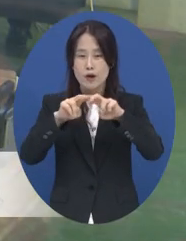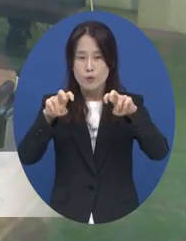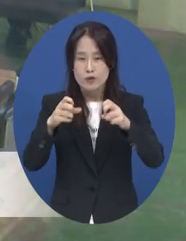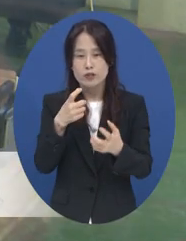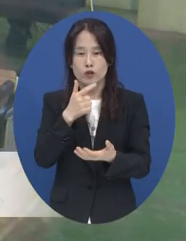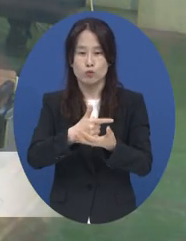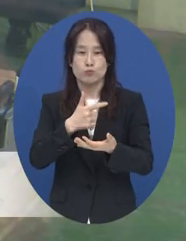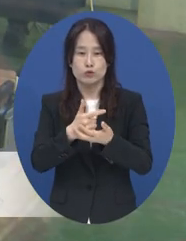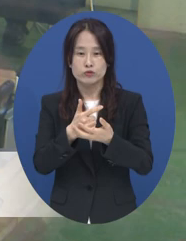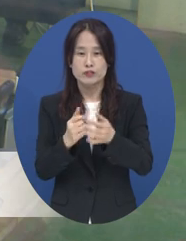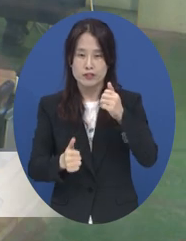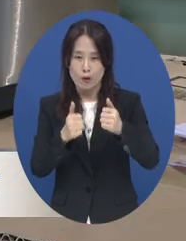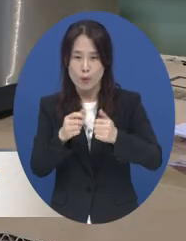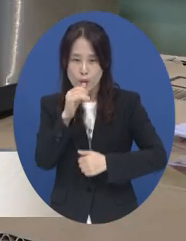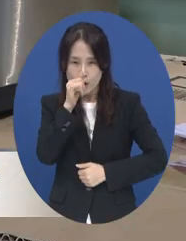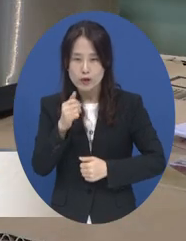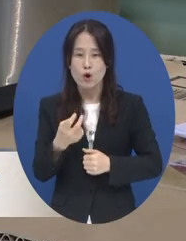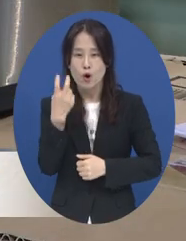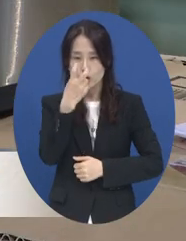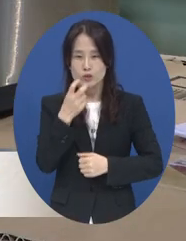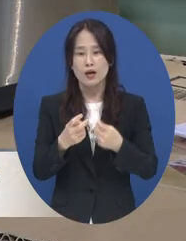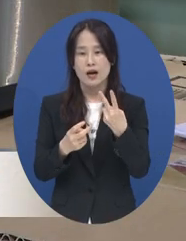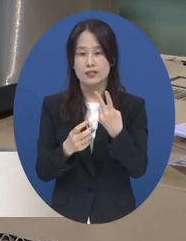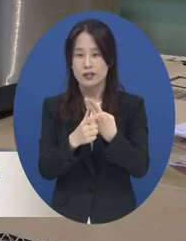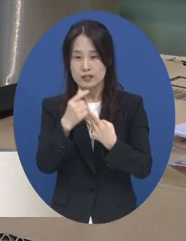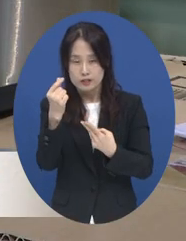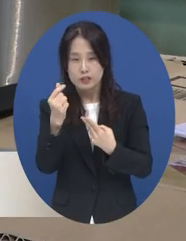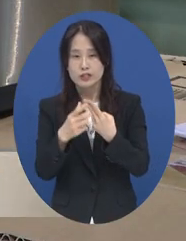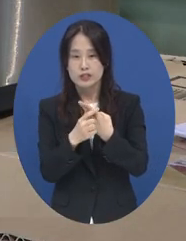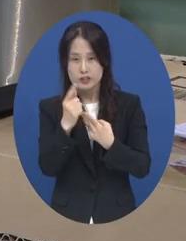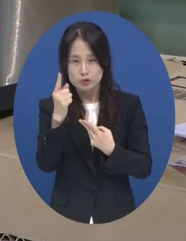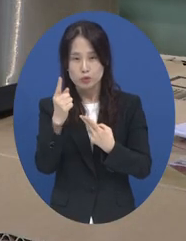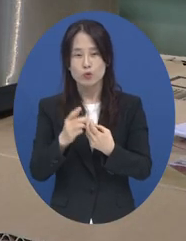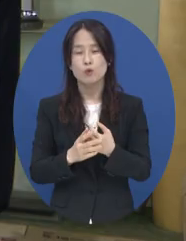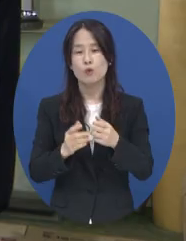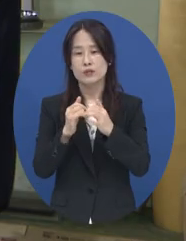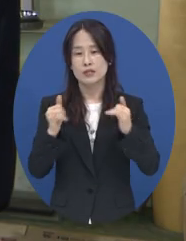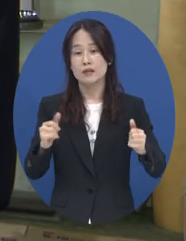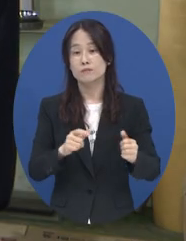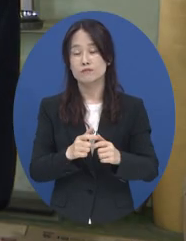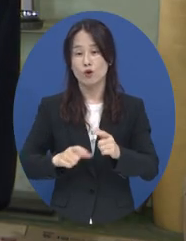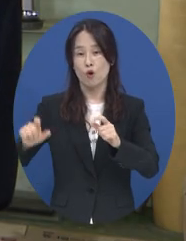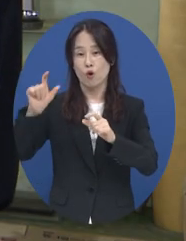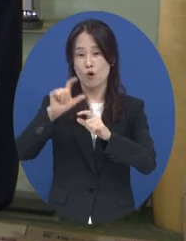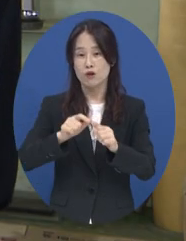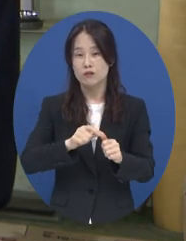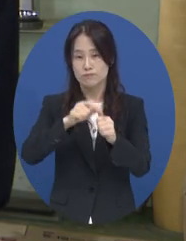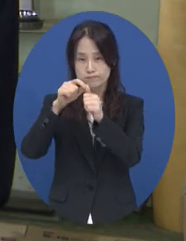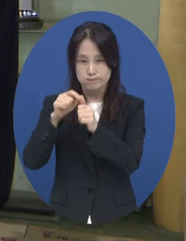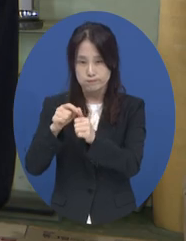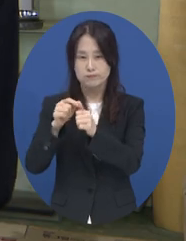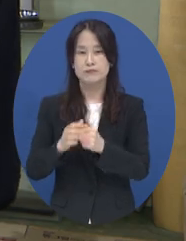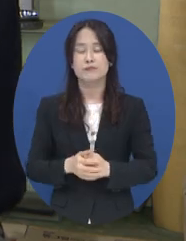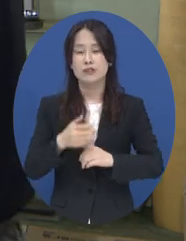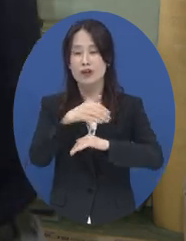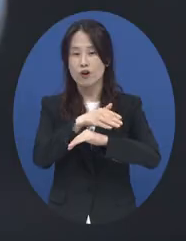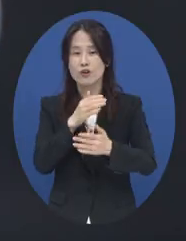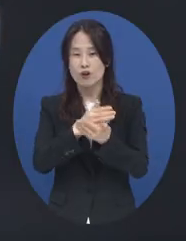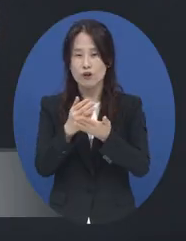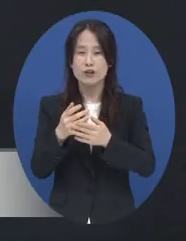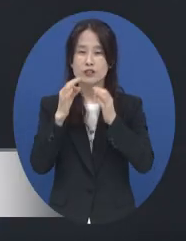분석 연구 논문 대회를 개최하고 화재 조사를 2인 1조로 실시할 수 있도록 인력을 보강하는 등 다각적인 지원이